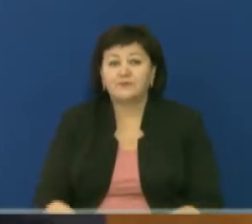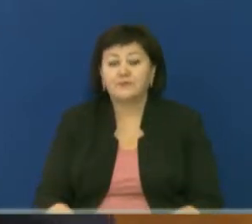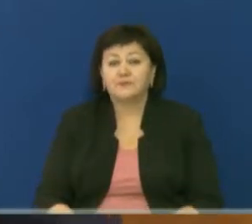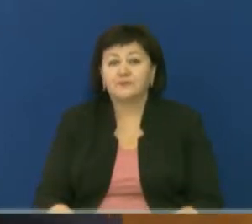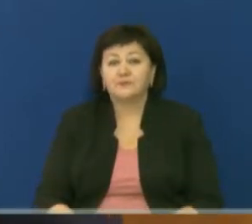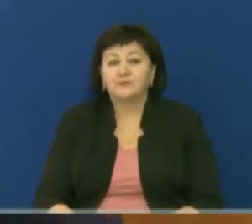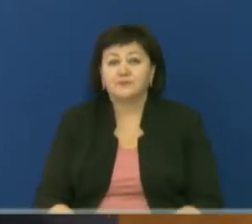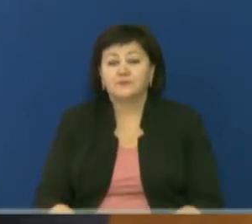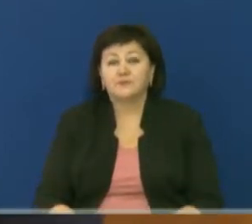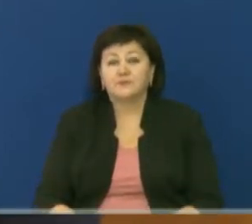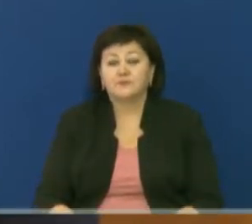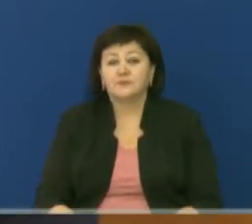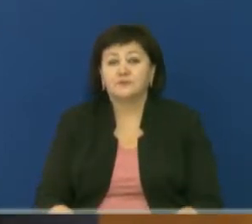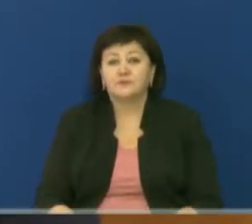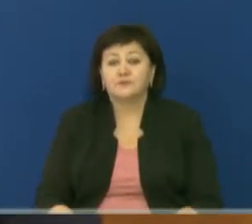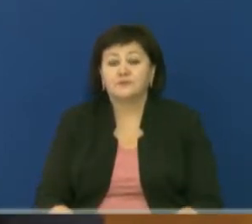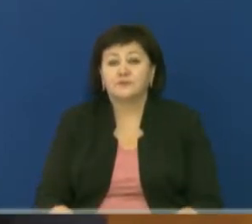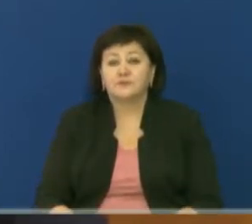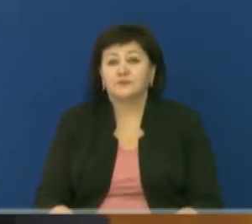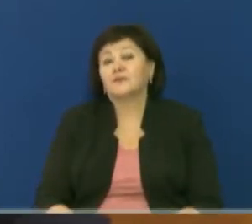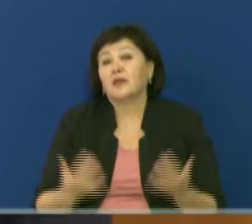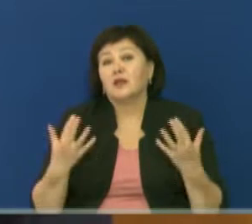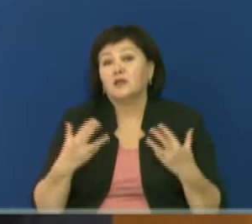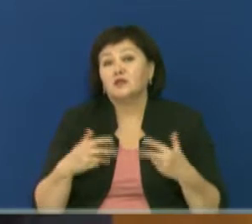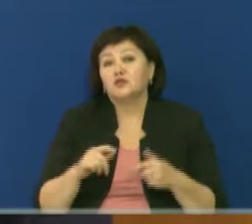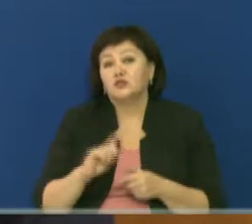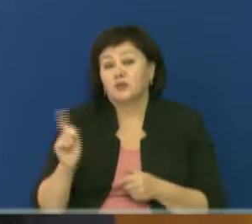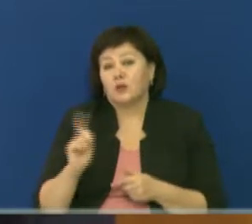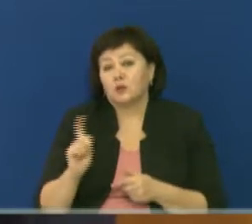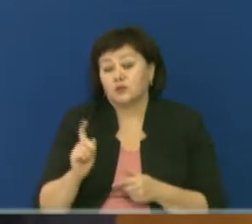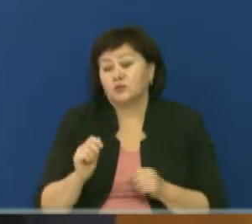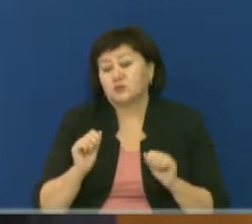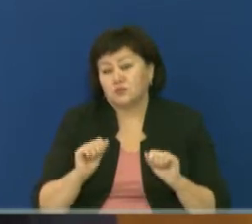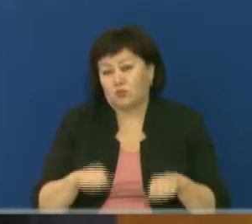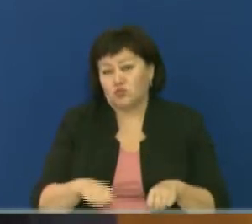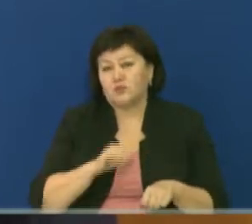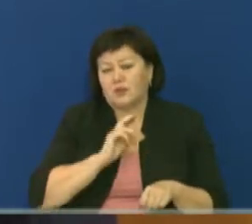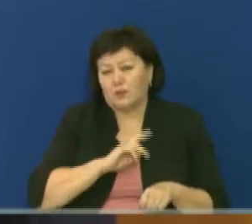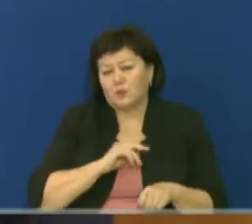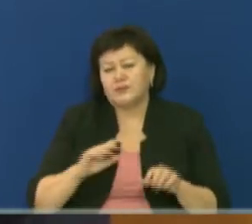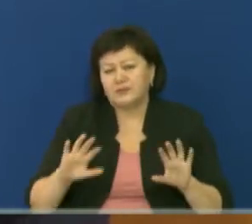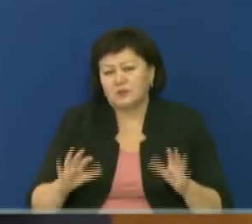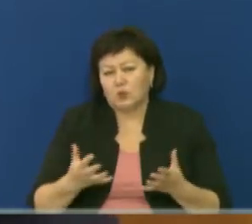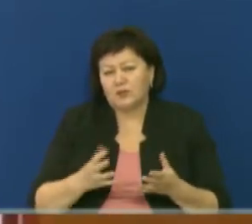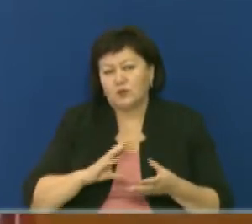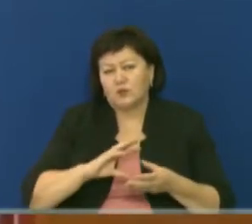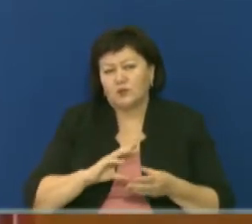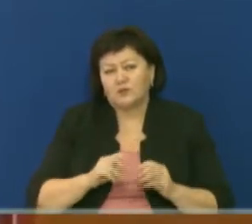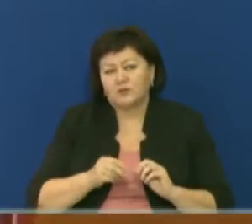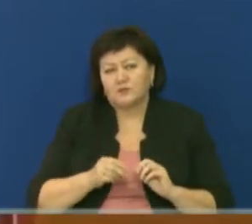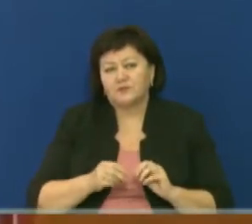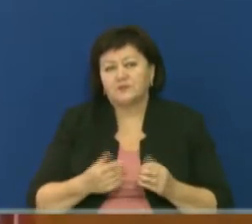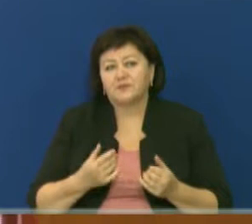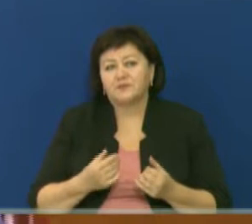утвердил его. Вот. Считаю, что справится с сегодняшней ситуацией в целом.